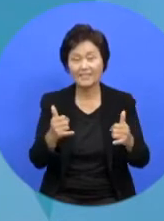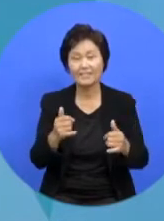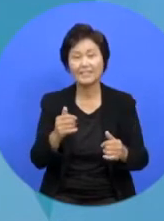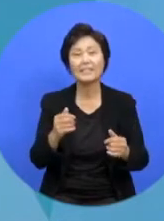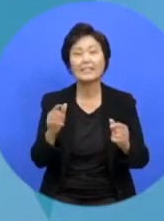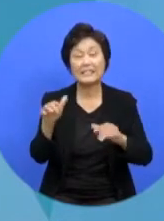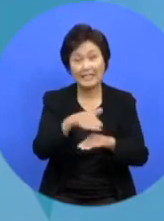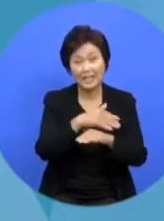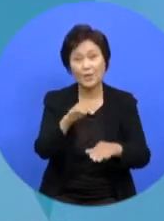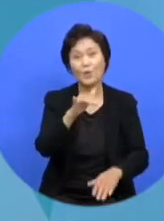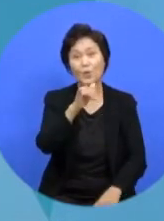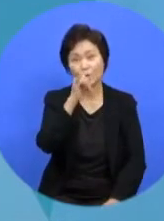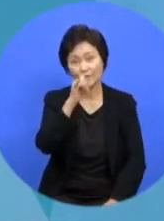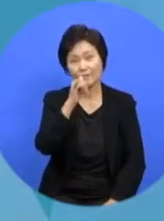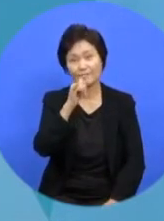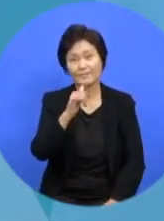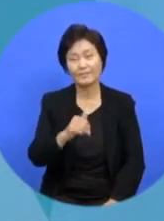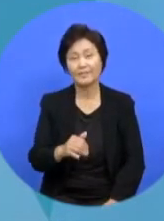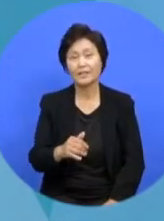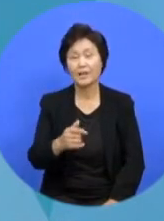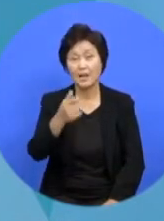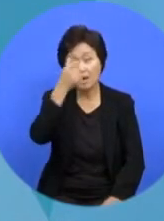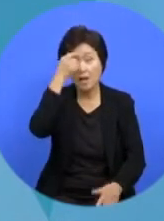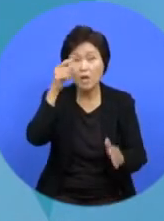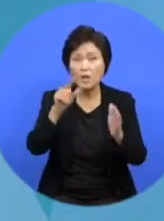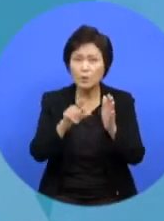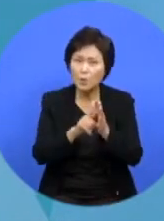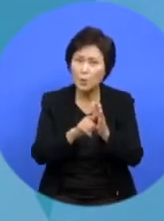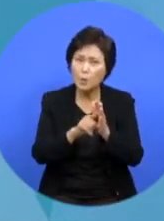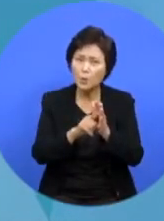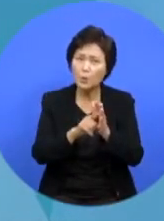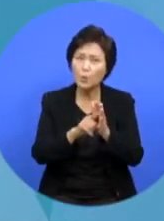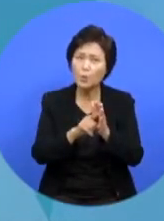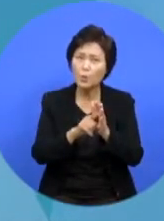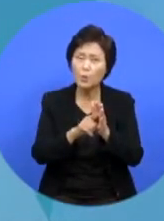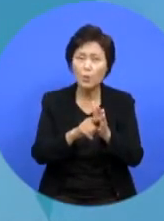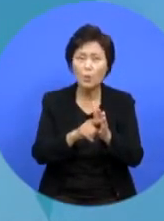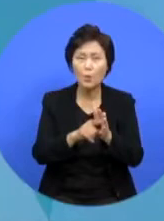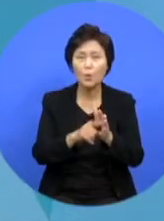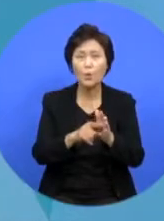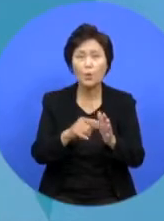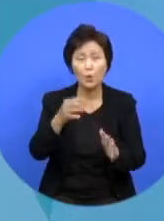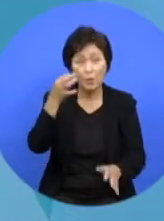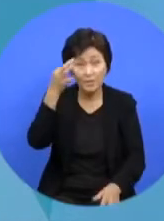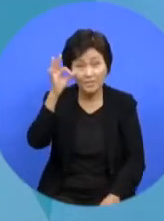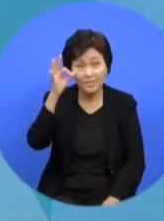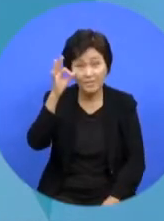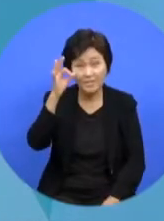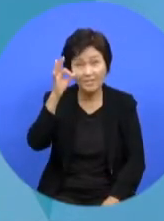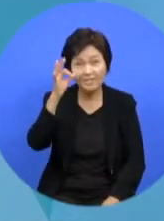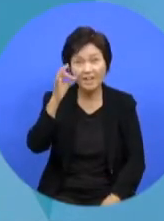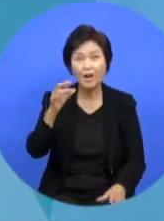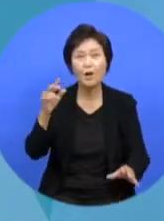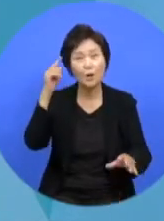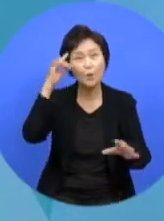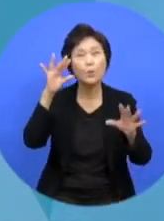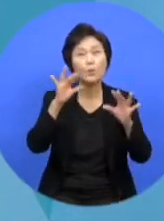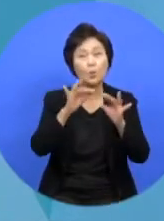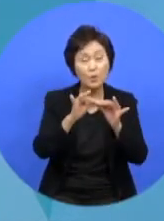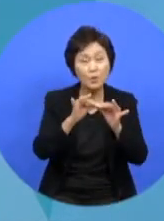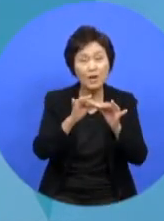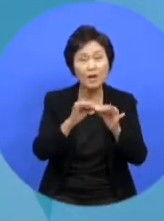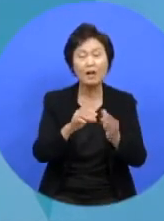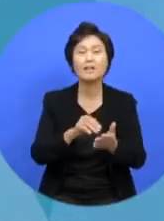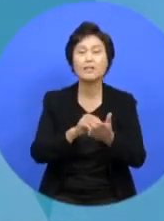그래요. 이제 물론 이제 기독교 교육에 동의하는 경우 입학이 가능하죠. 예, 예. 그래서 크리스찬과 난